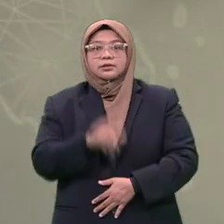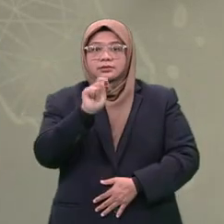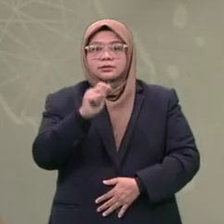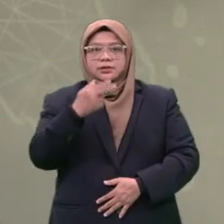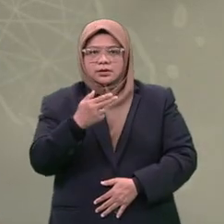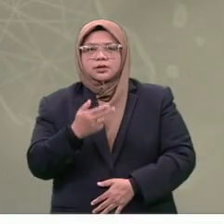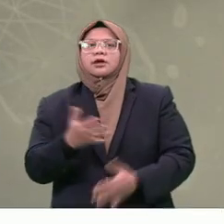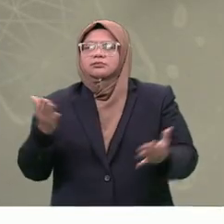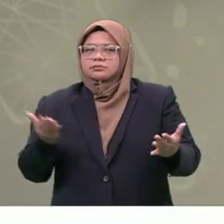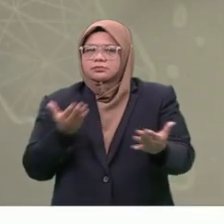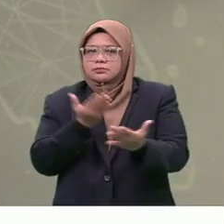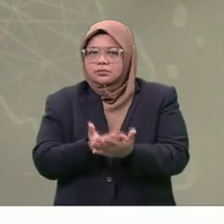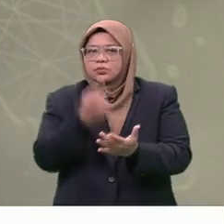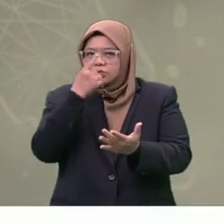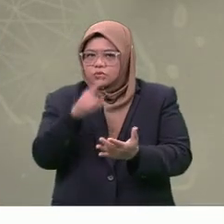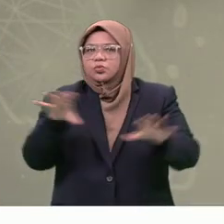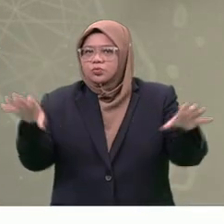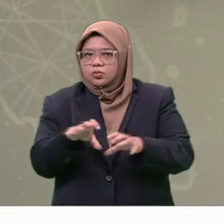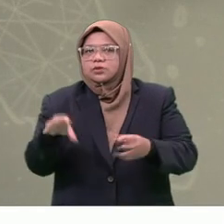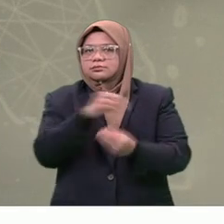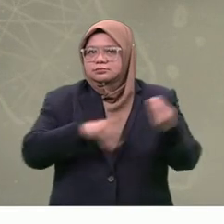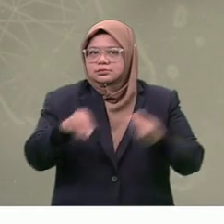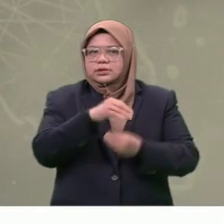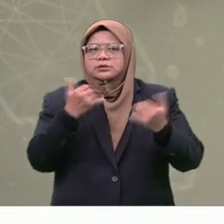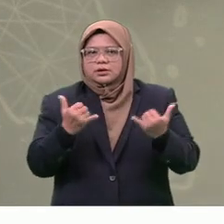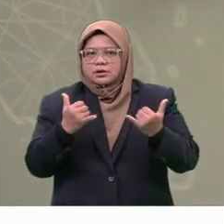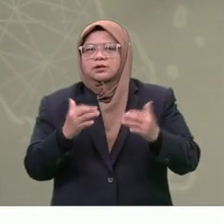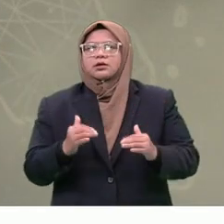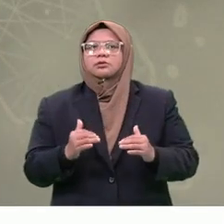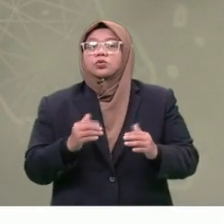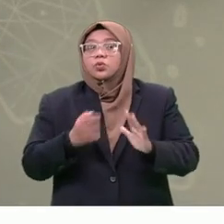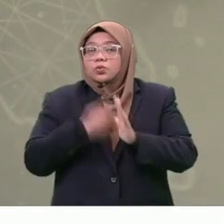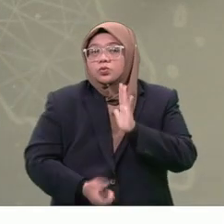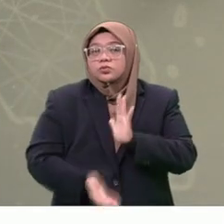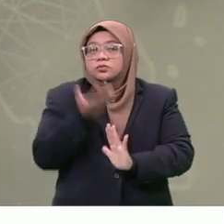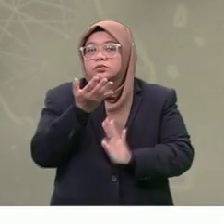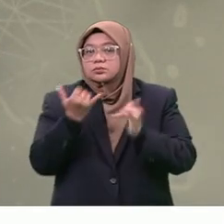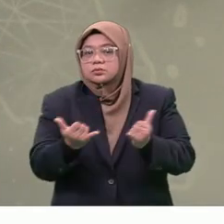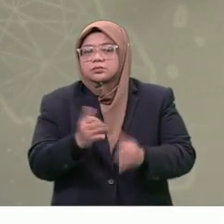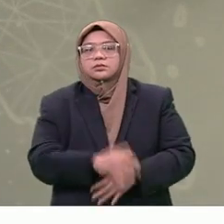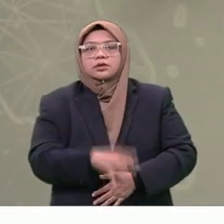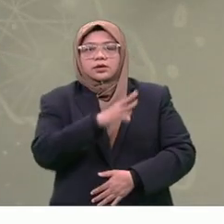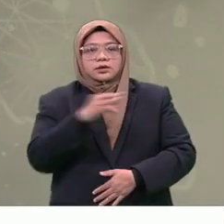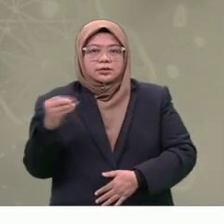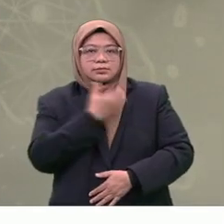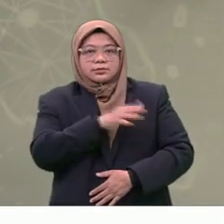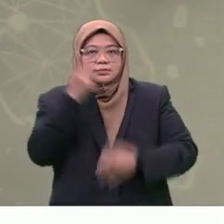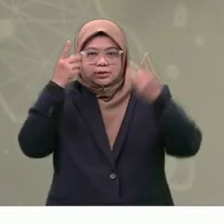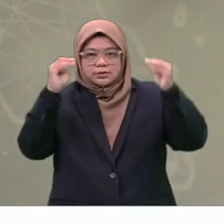mengkaji smule menunaikan Haji susulan peningkatan kos mengerjakan Ibadah itu ketika ini bekas